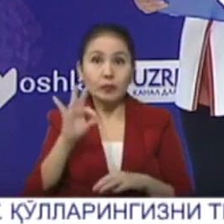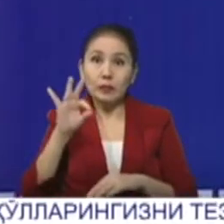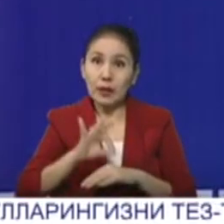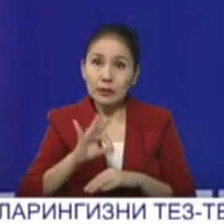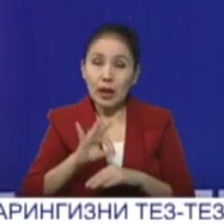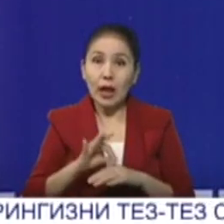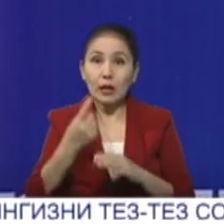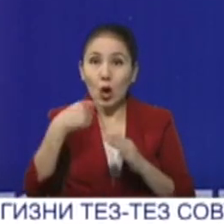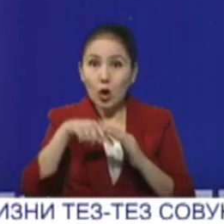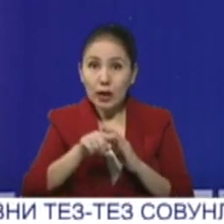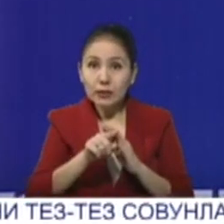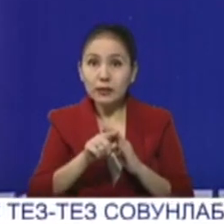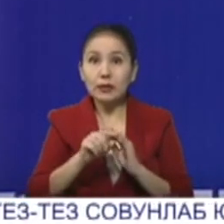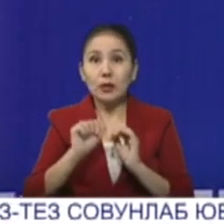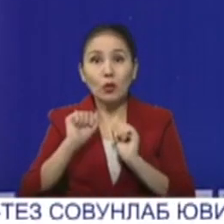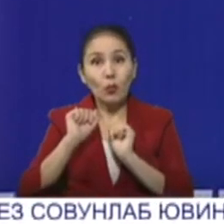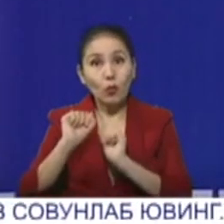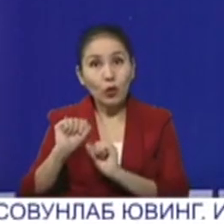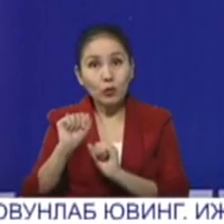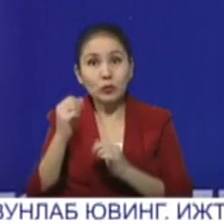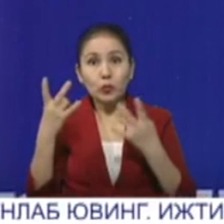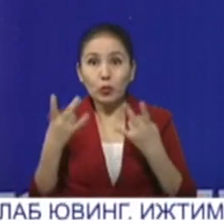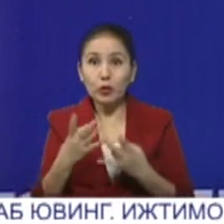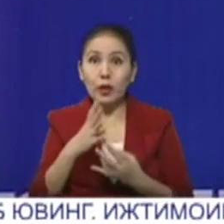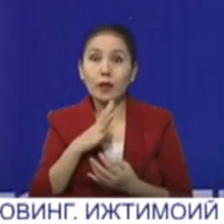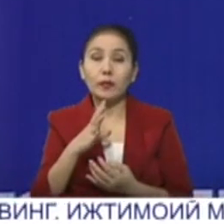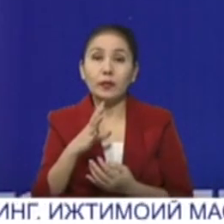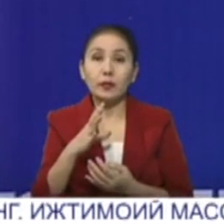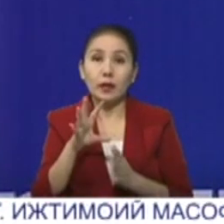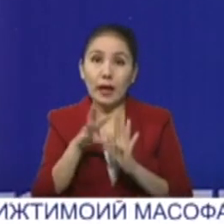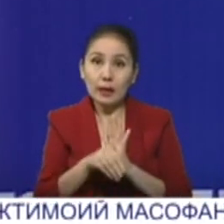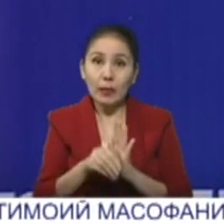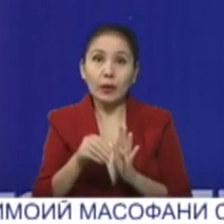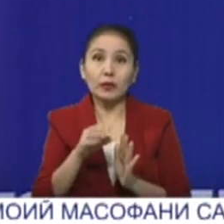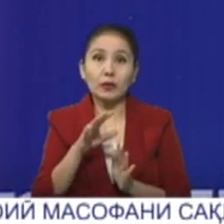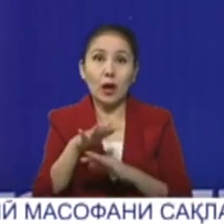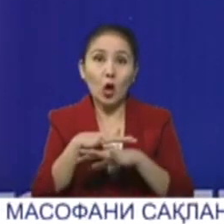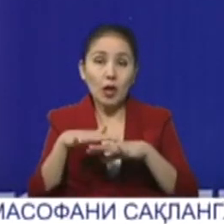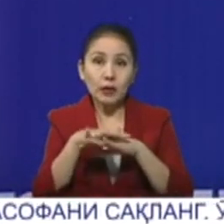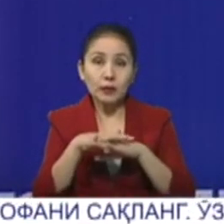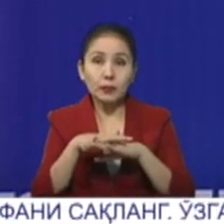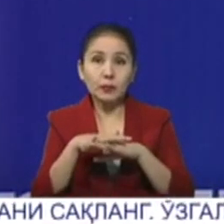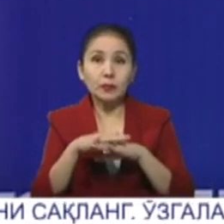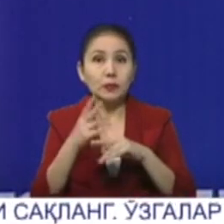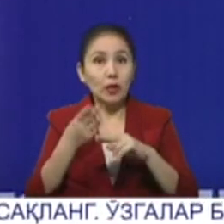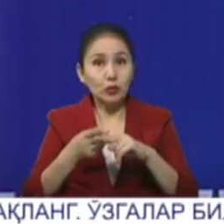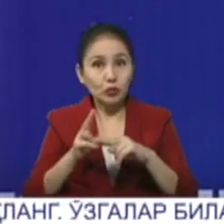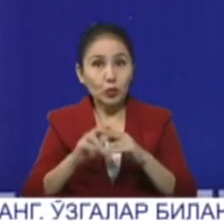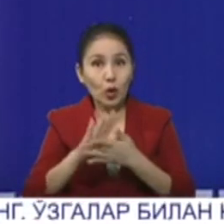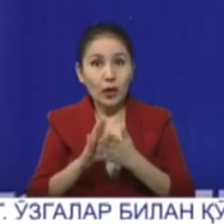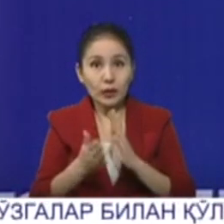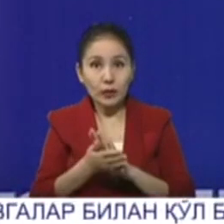kasallarning orasida ijtimoiy muhofazaga muhtoj bo'lgan qatlamlarga kiradi, aholi qatlamiga kiradi. Ushbu